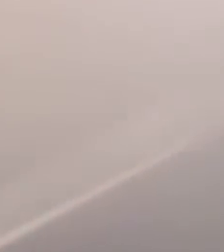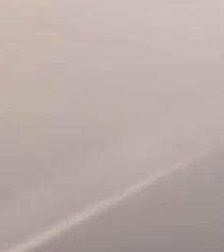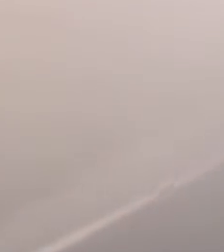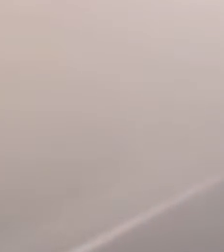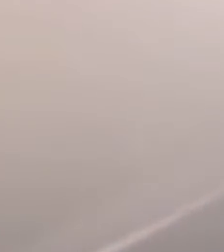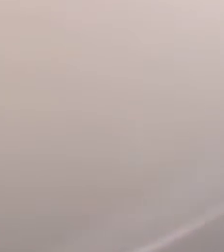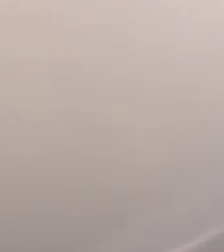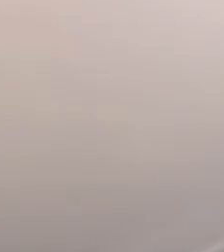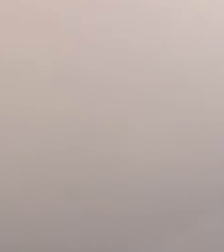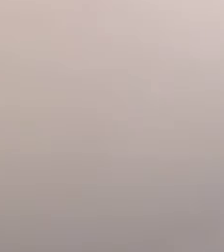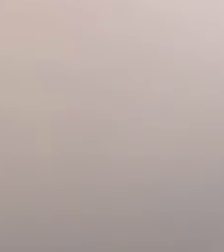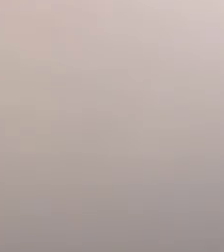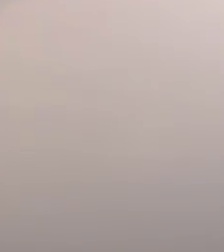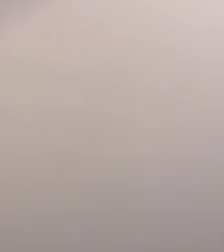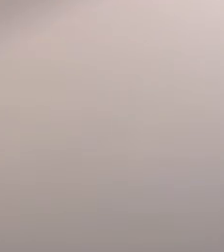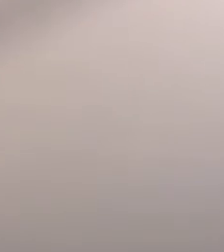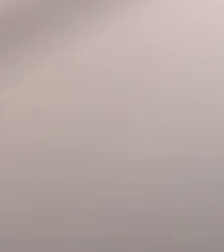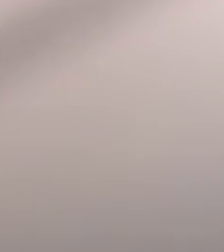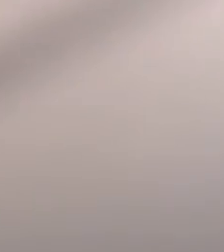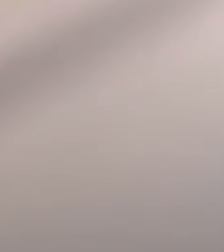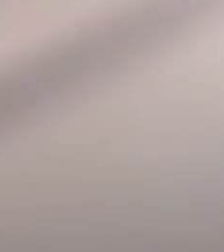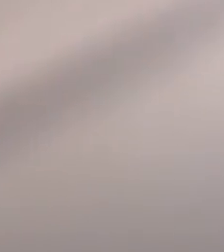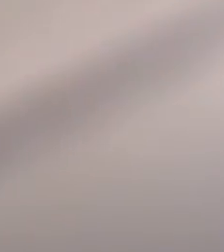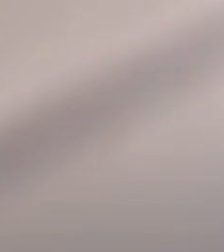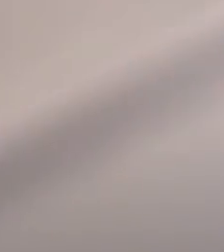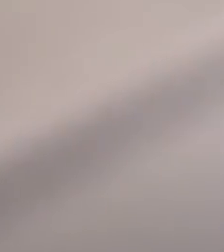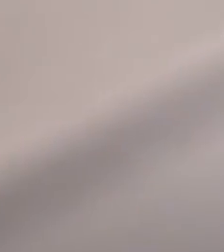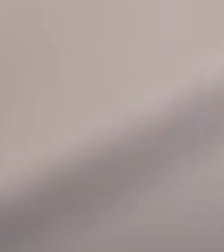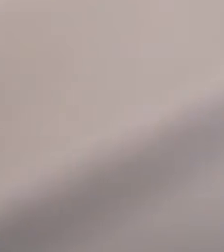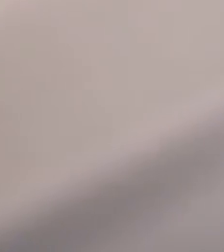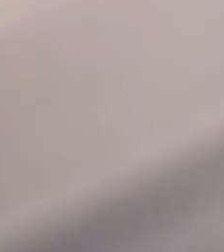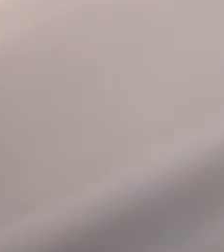abroad, pwede nyo rin kaming makasama sa GMA Pinoy